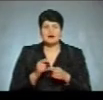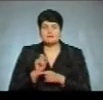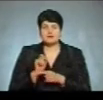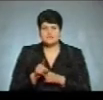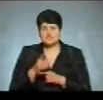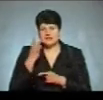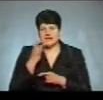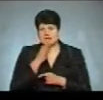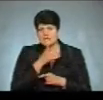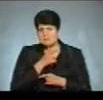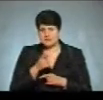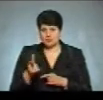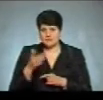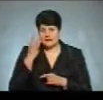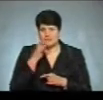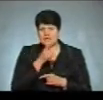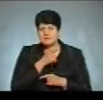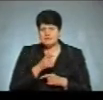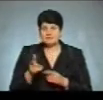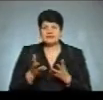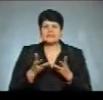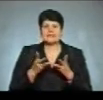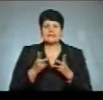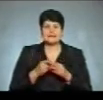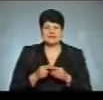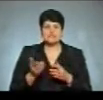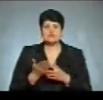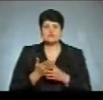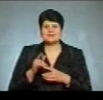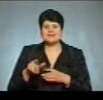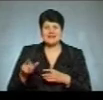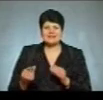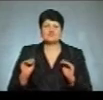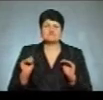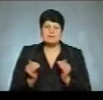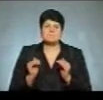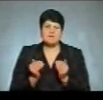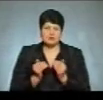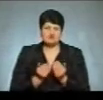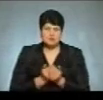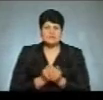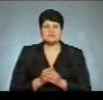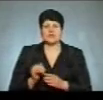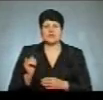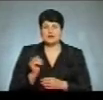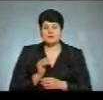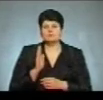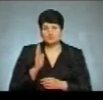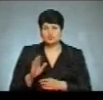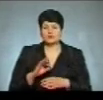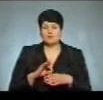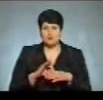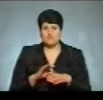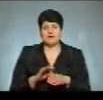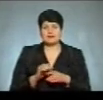літній період. Звичайно, на літній період кількість субсидіантів зменшується. І буде проведений